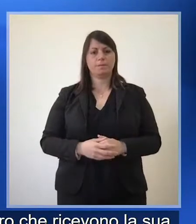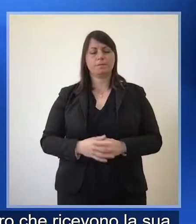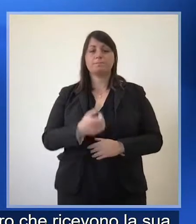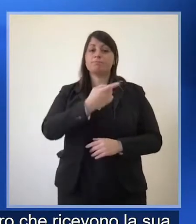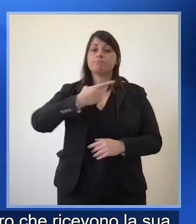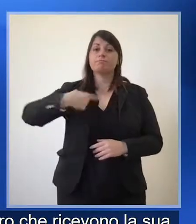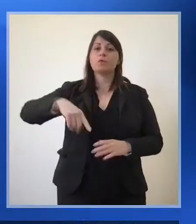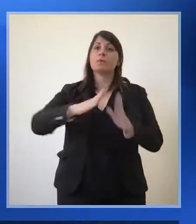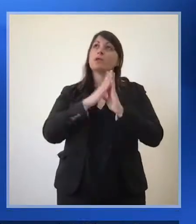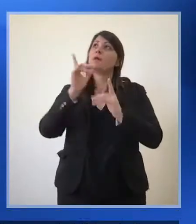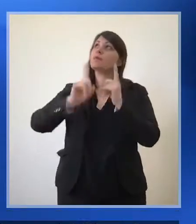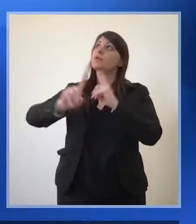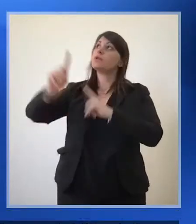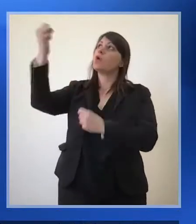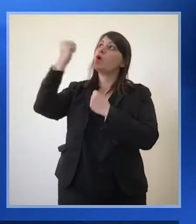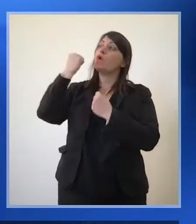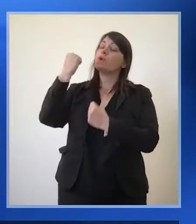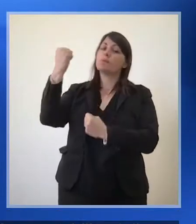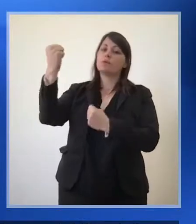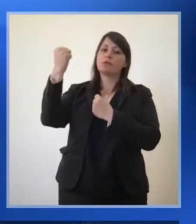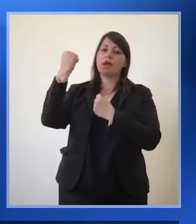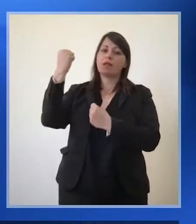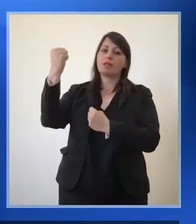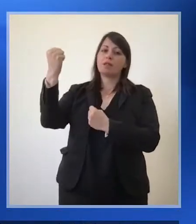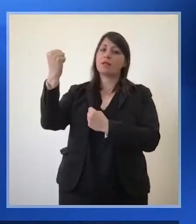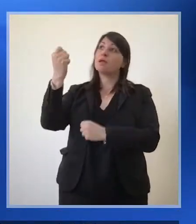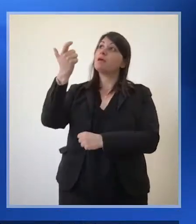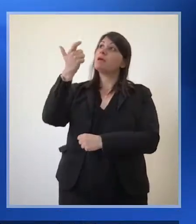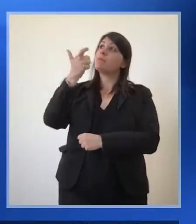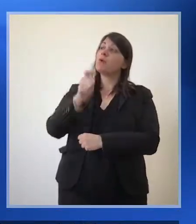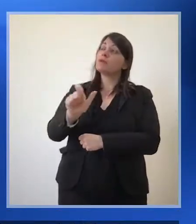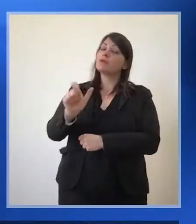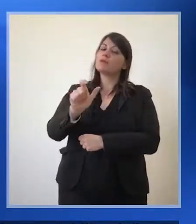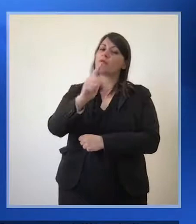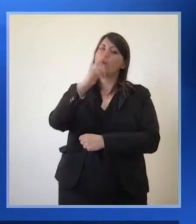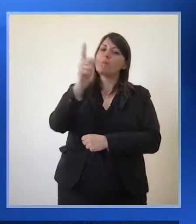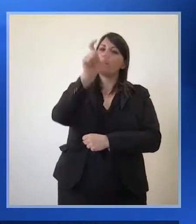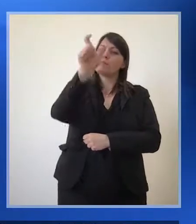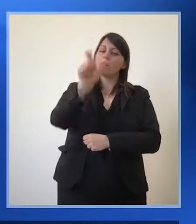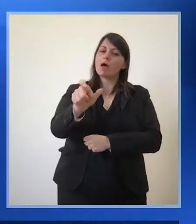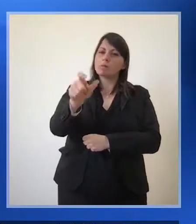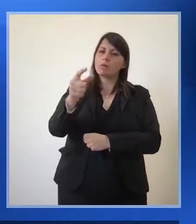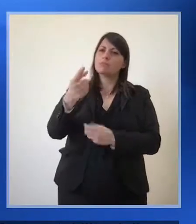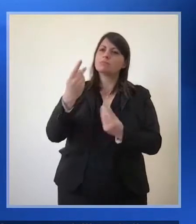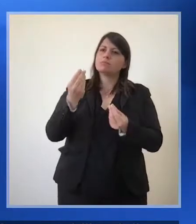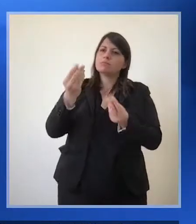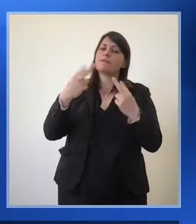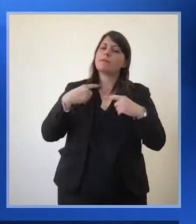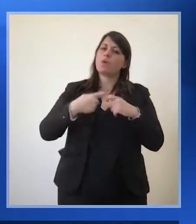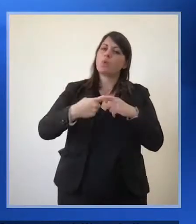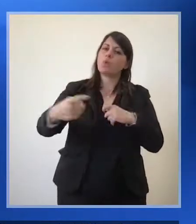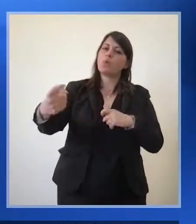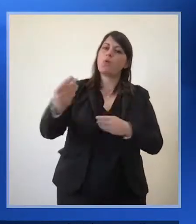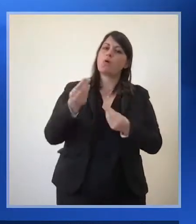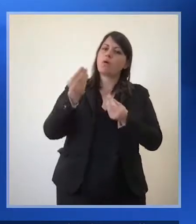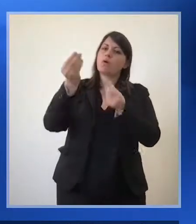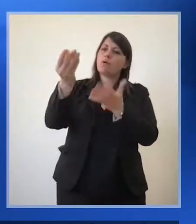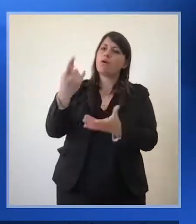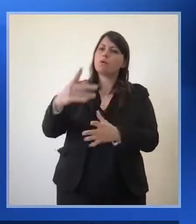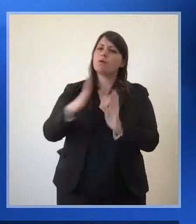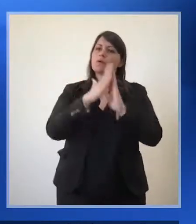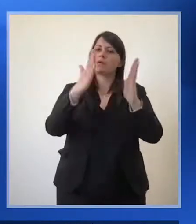Preghiamo Dio Onnipotente perché conservi a lungo il Papa a guida della